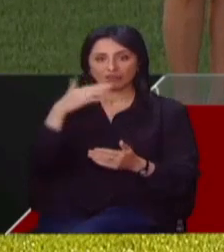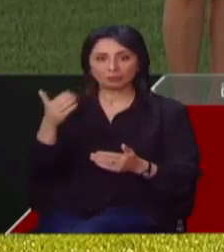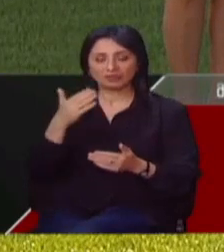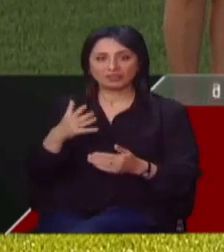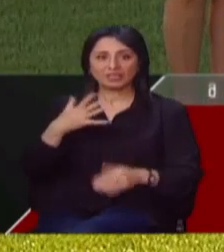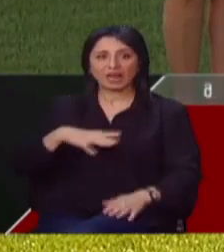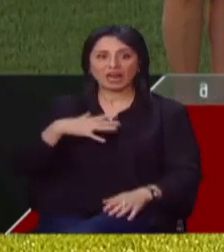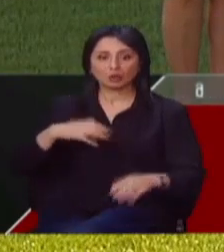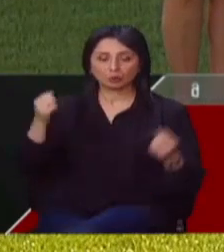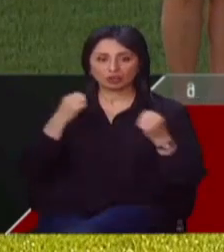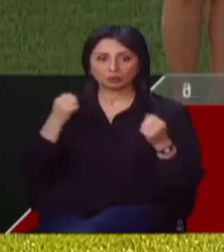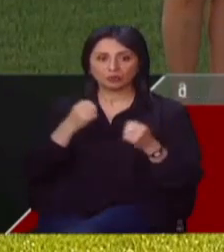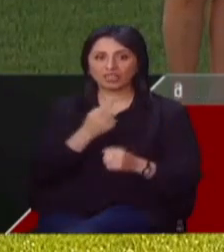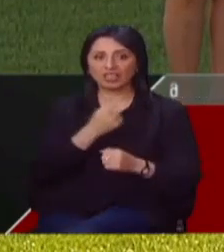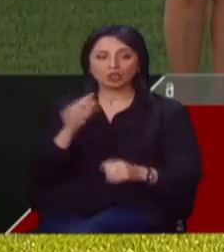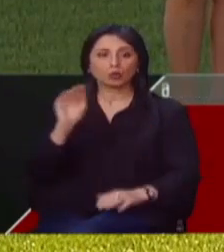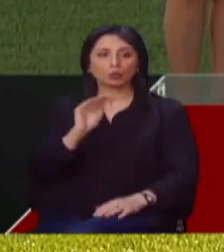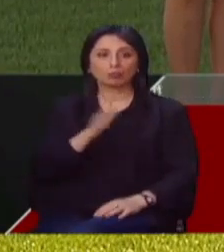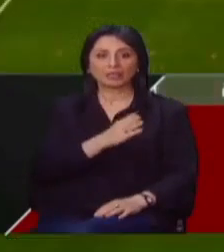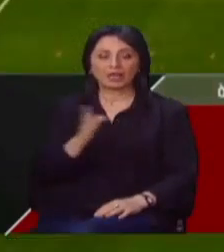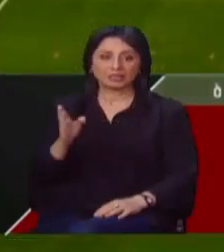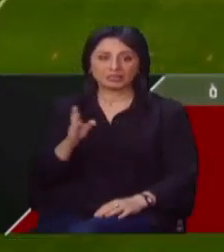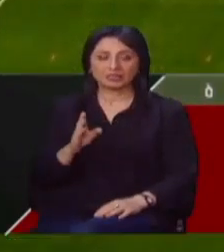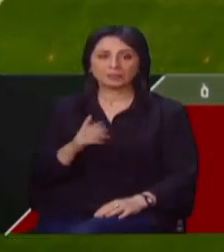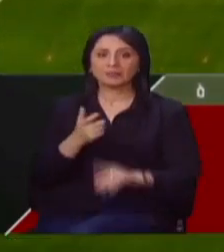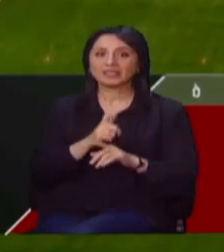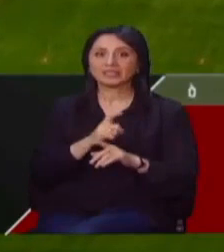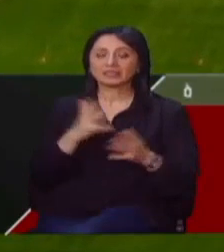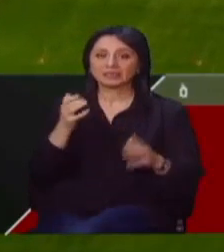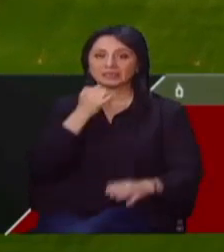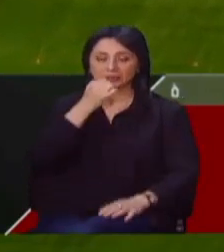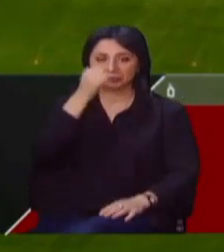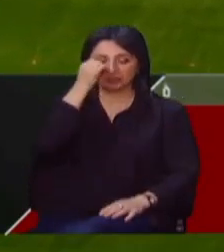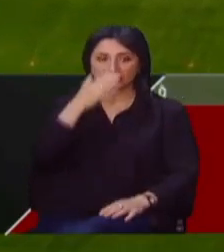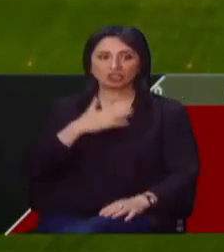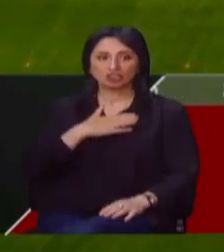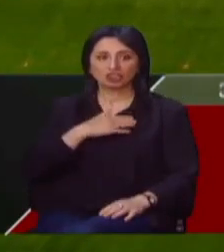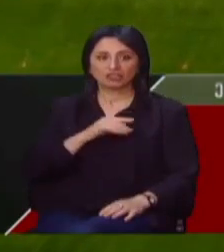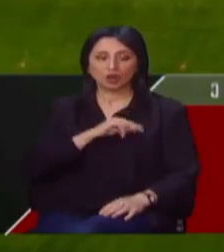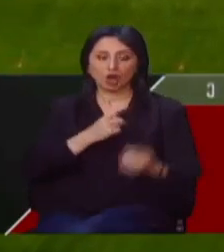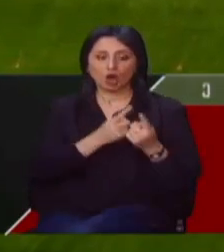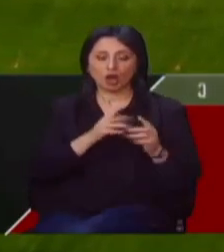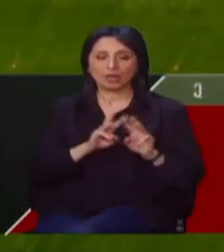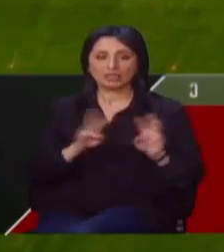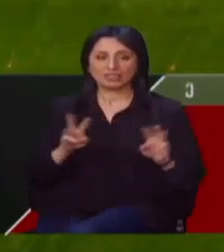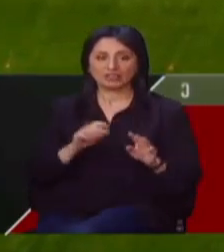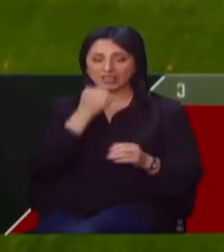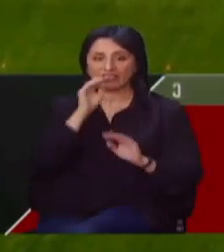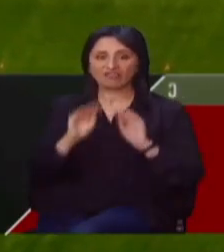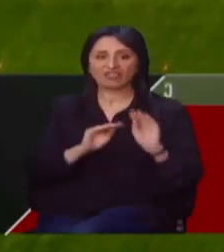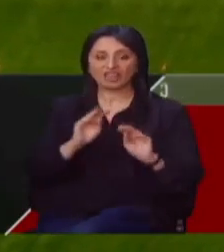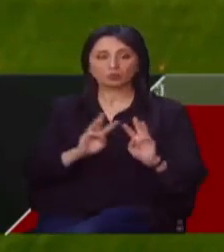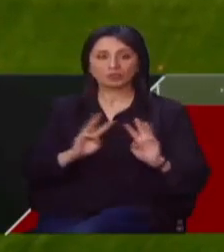მხრიდან ქართულ სპორტს, თითოეულ ფედერაციას, და ძალიან დიდი მადლობა ჩვენს კოლეგა სამინისტროს,